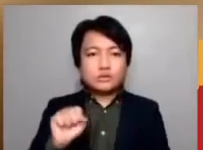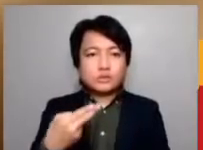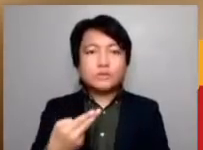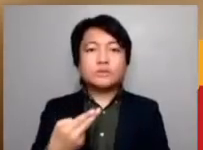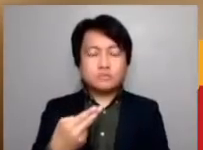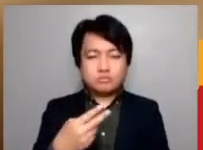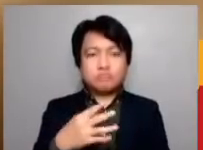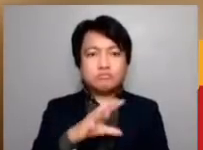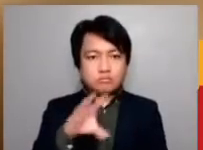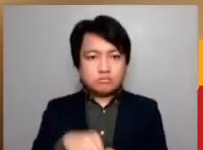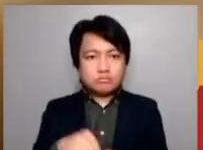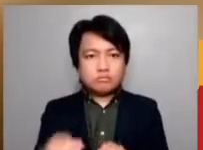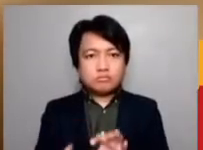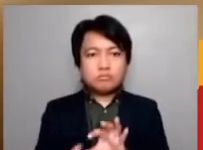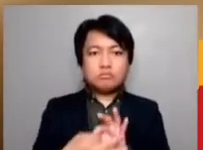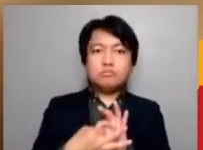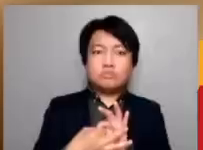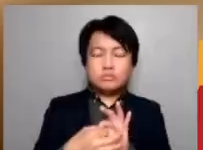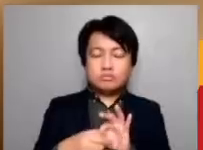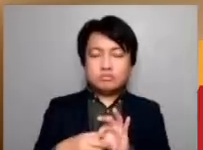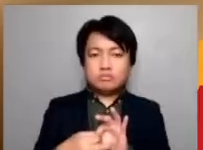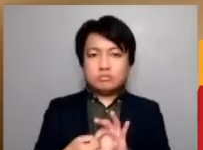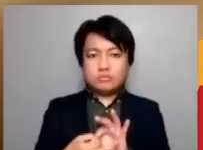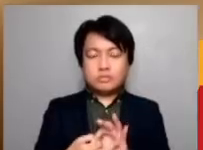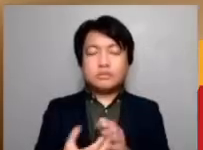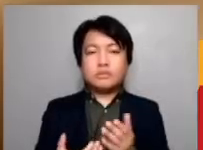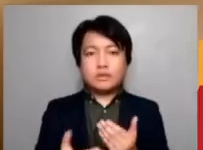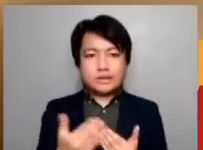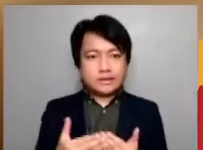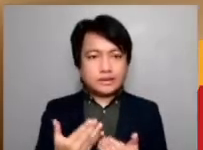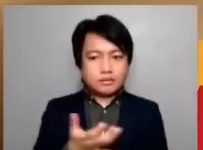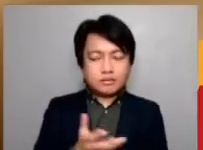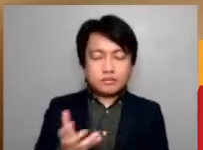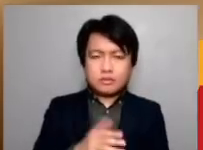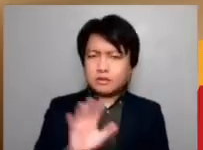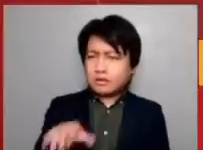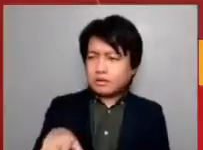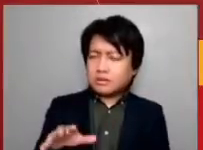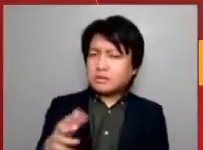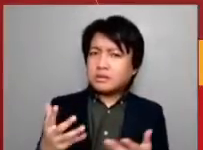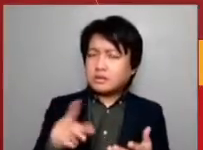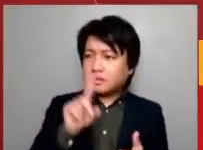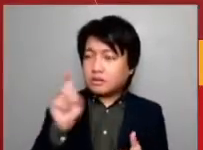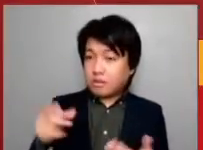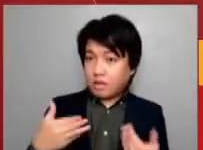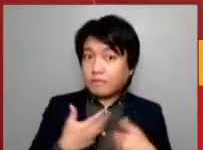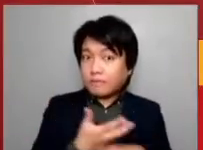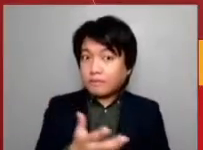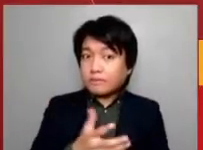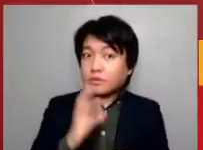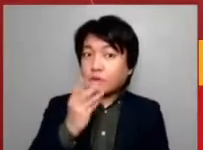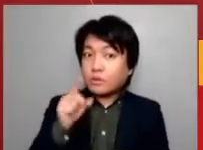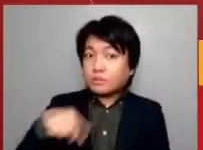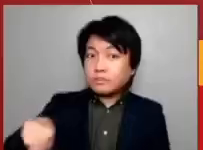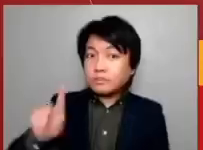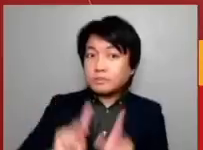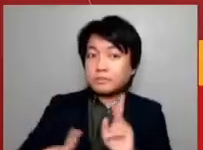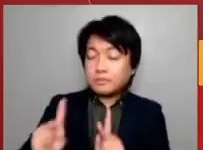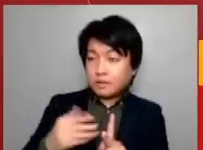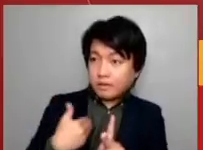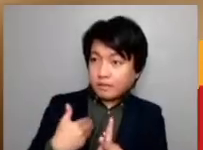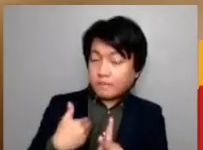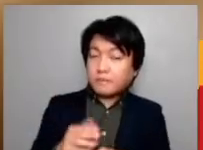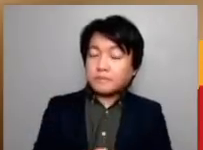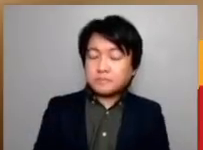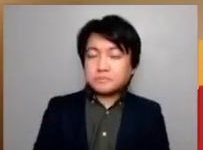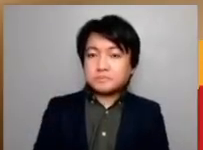interrelated events, in fact. Mm-hmm. May mga nakabiktima na ba itong mga peking SIM registration link na ito? Kaya nga po namin